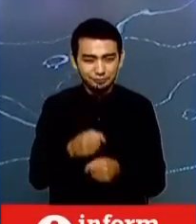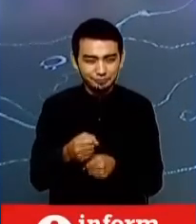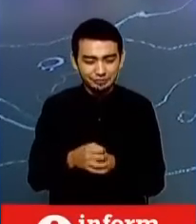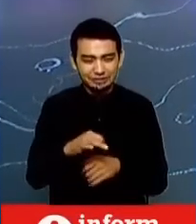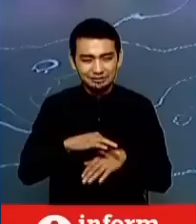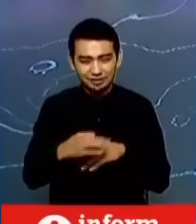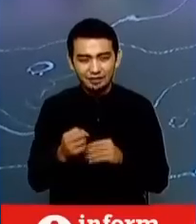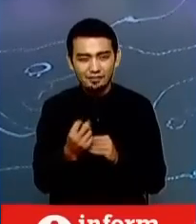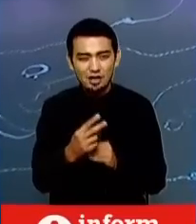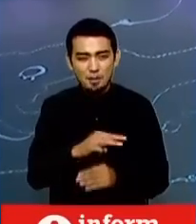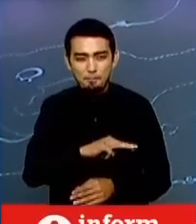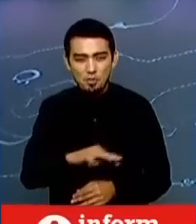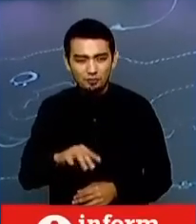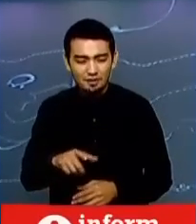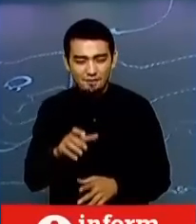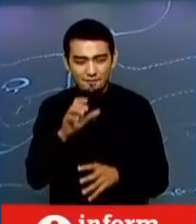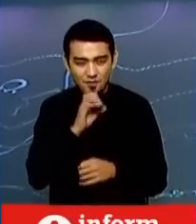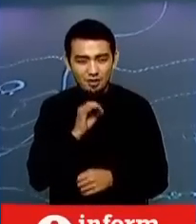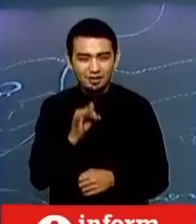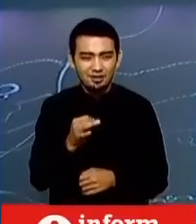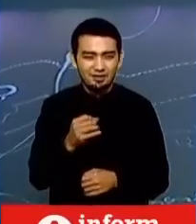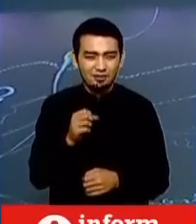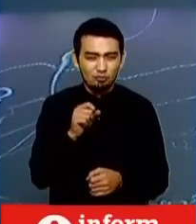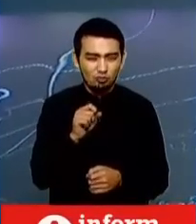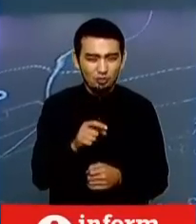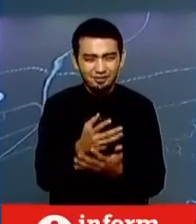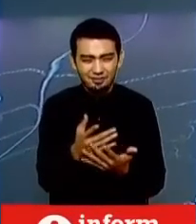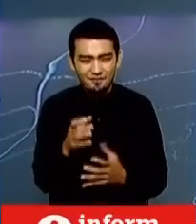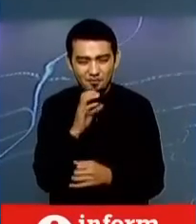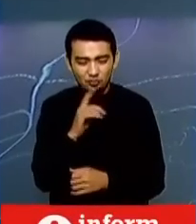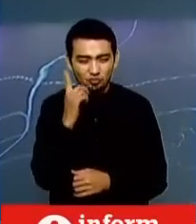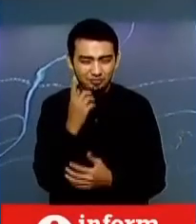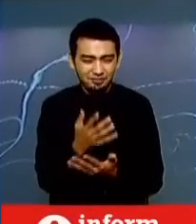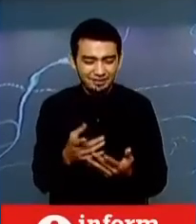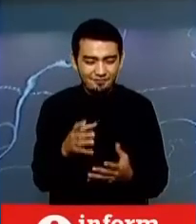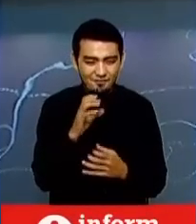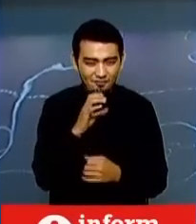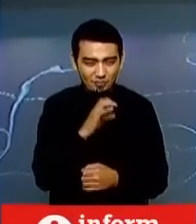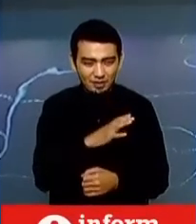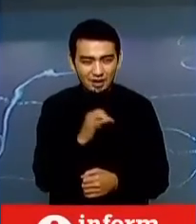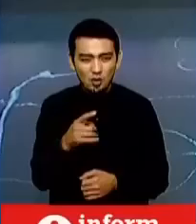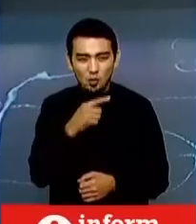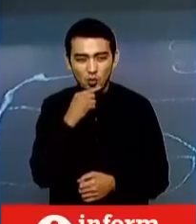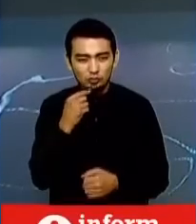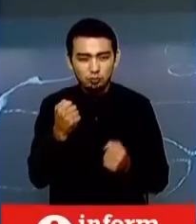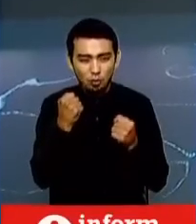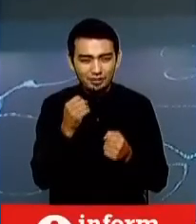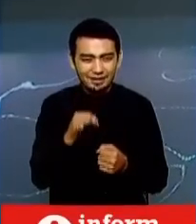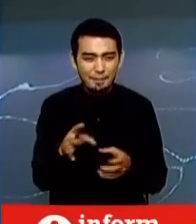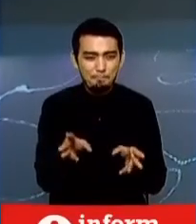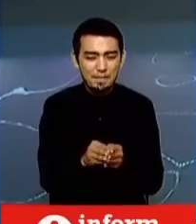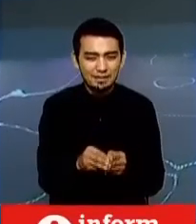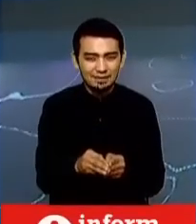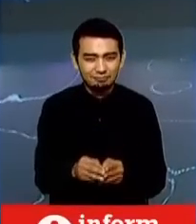қымбат бұйымдарын алып кетті деп айыпталуда. Шетелдік ақпарат құралдарына сенсек, олардың ресейлік спортшы және оның бауырымен